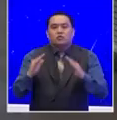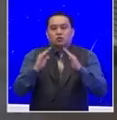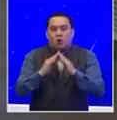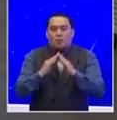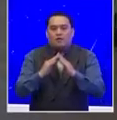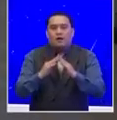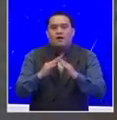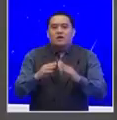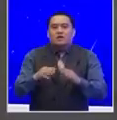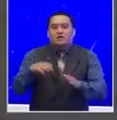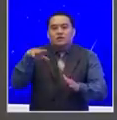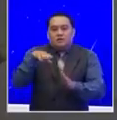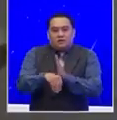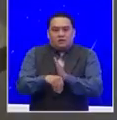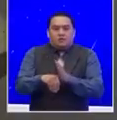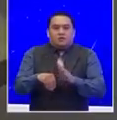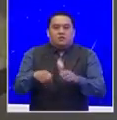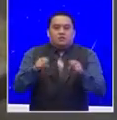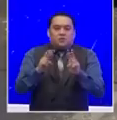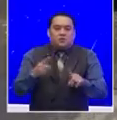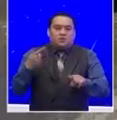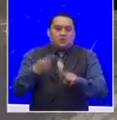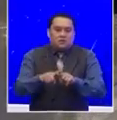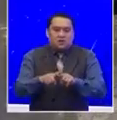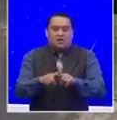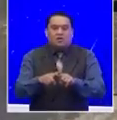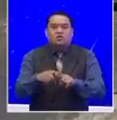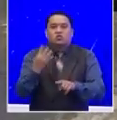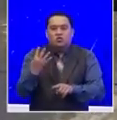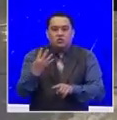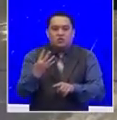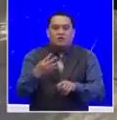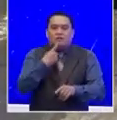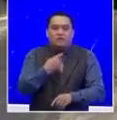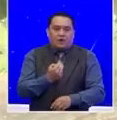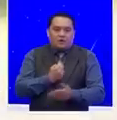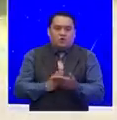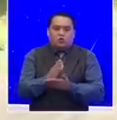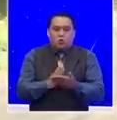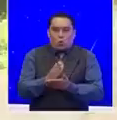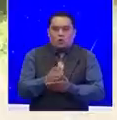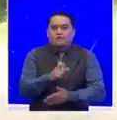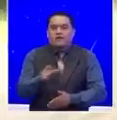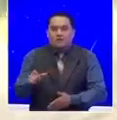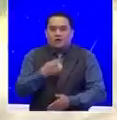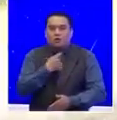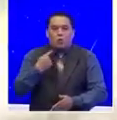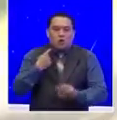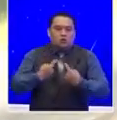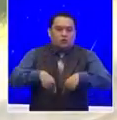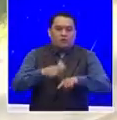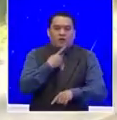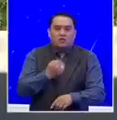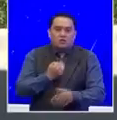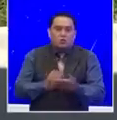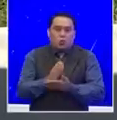В дезинфекции задействовано 4 единицы техники ПОНИ и порядка 160 военнослужащих десантно-штурмовой бригады Талдыкурганского